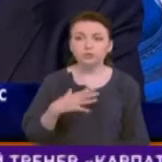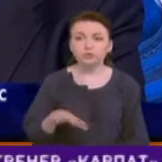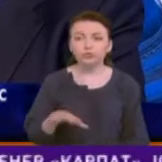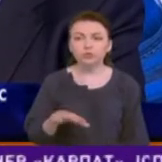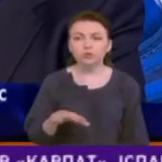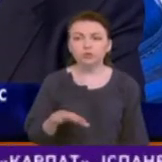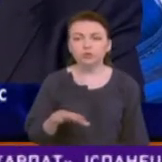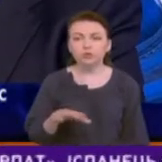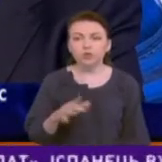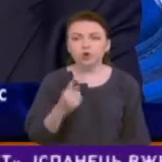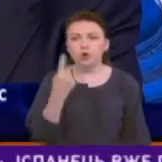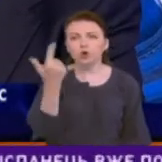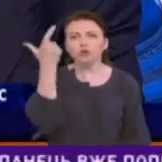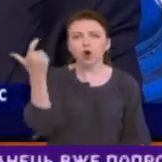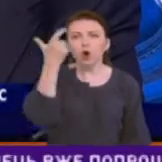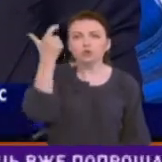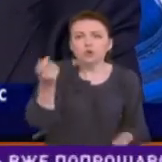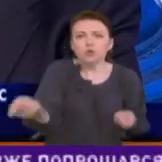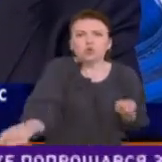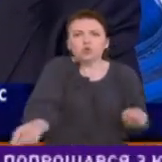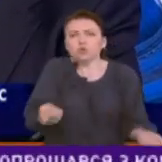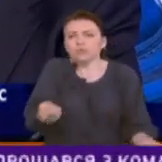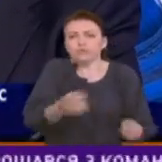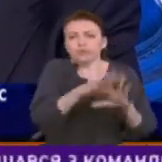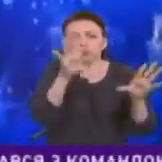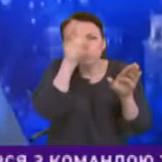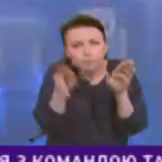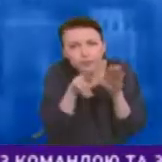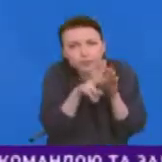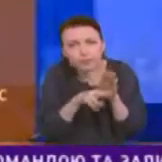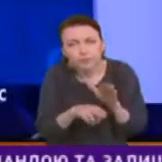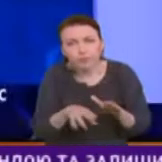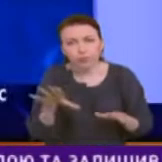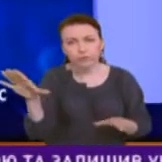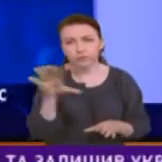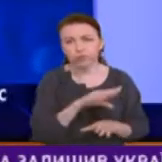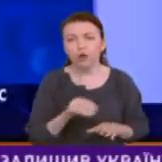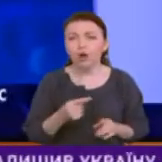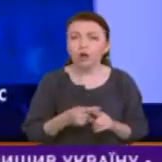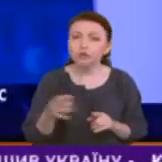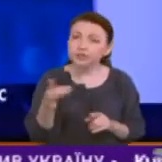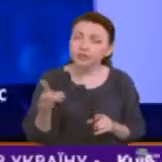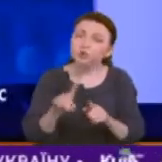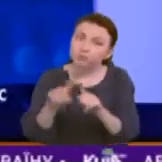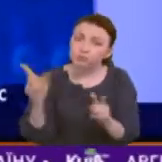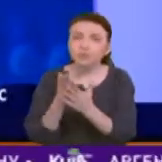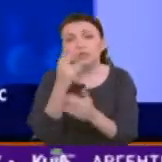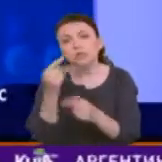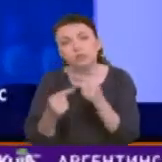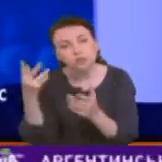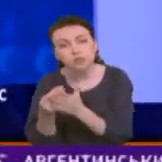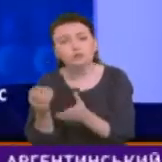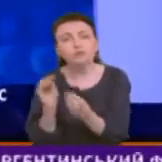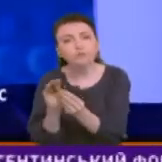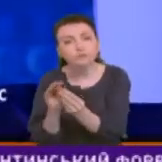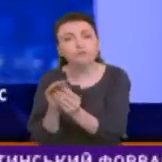знаєте, деспотичної влади, оцього єдиного центру, тому що кожен регіон має свою специфіку, де склалися певні традиції. І нехай